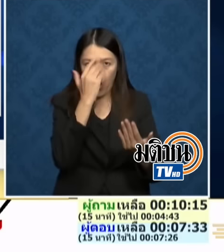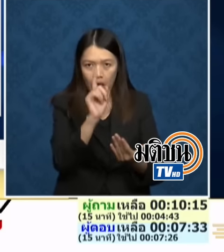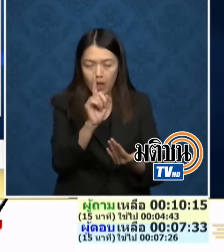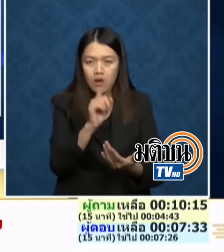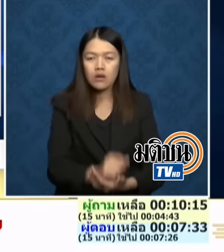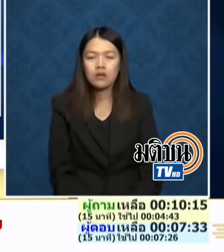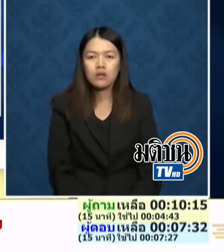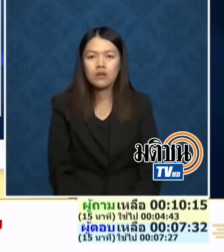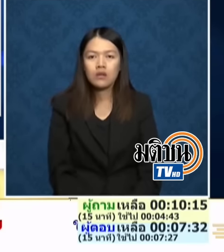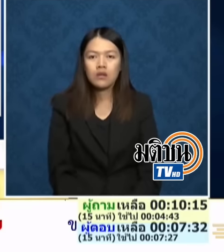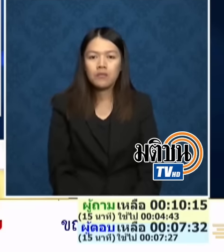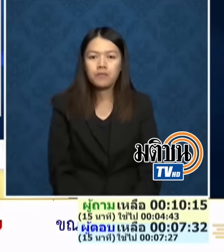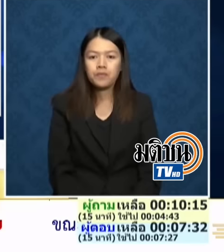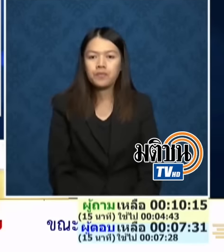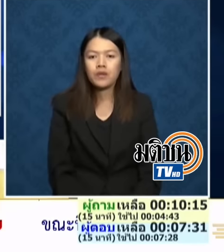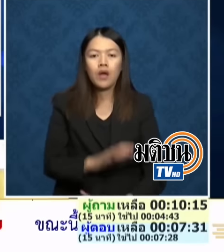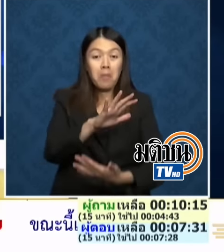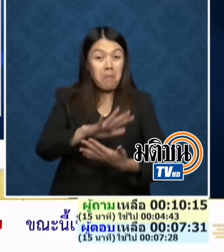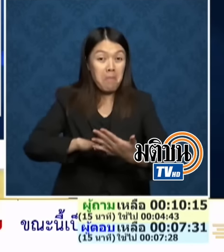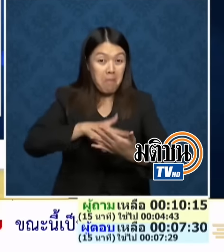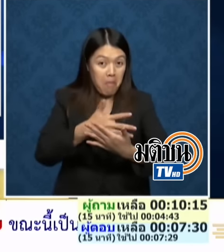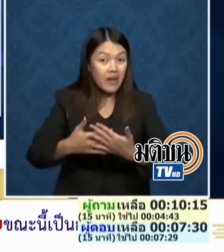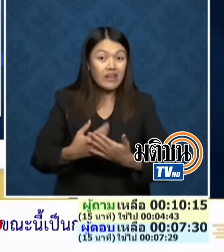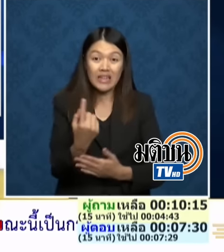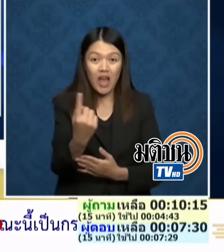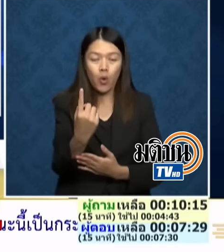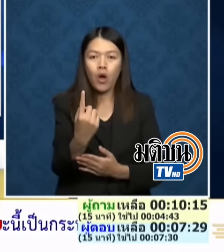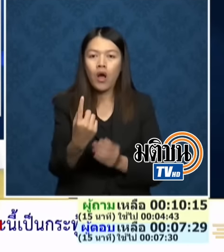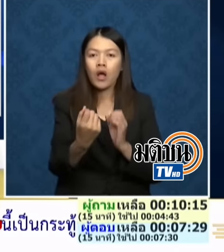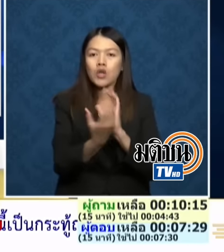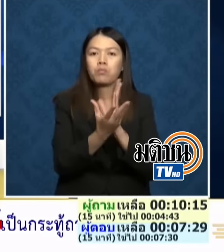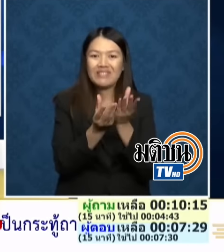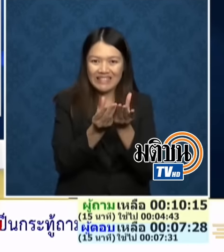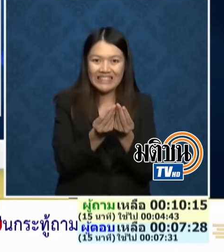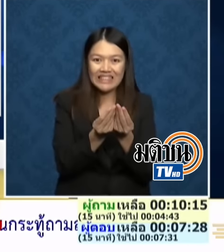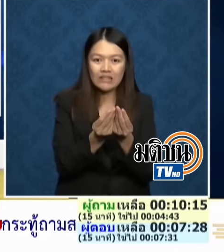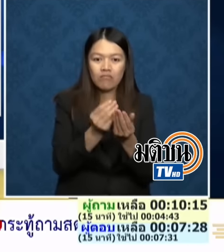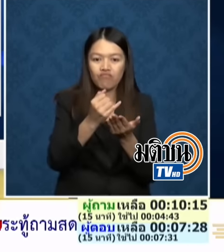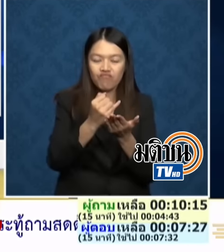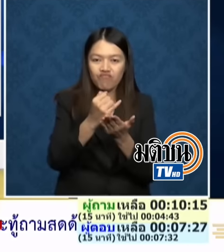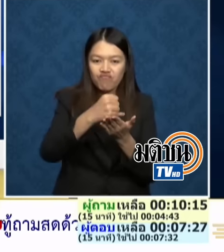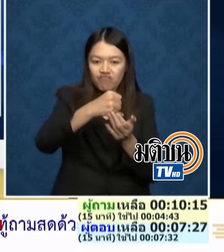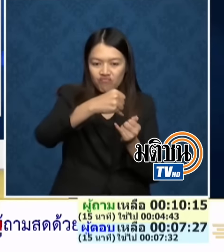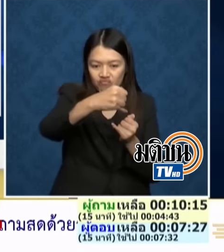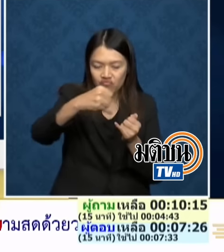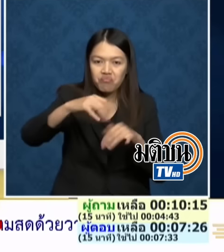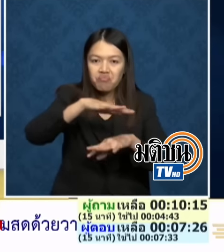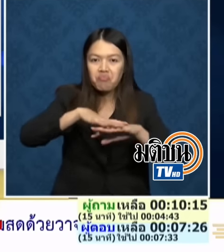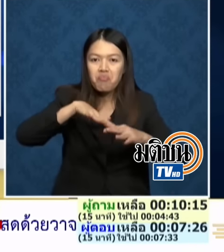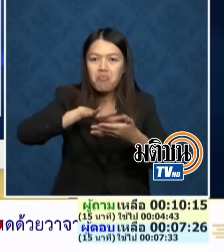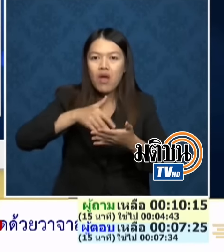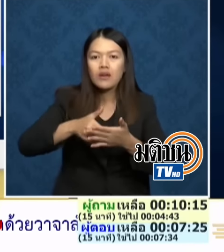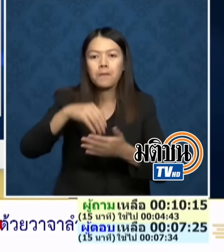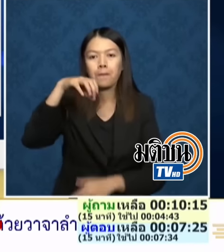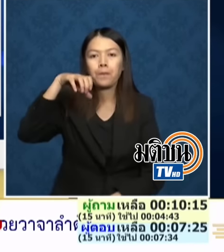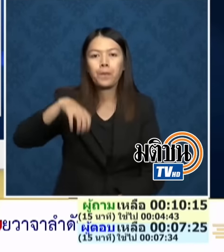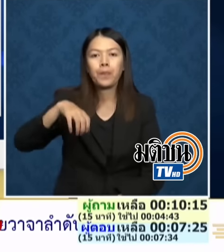เมื่อออก One Map้ว มจะกระทบถชโนดที่ออกไป ชโนดที่ออกไปโดยก